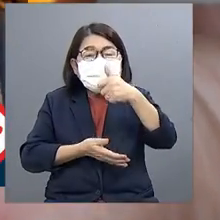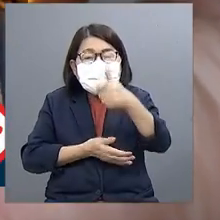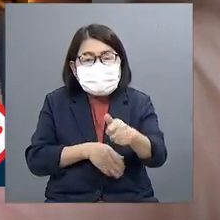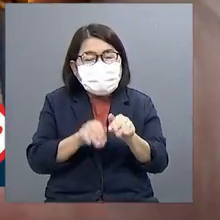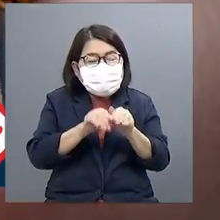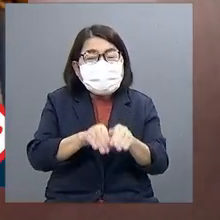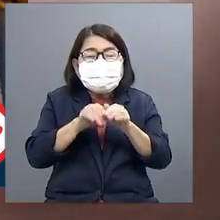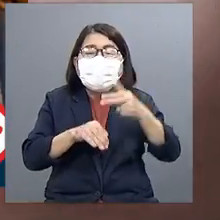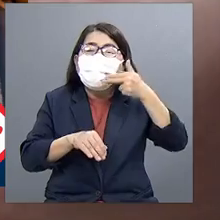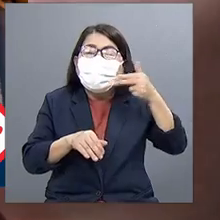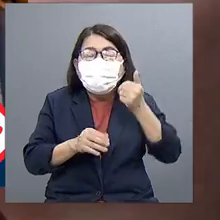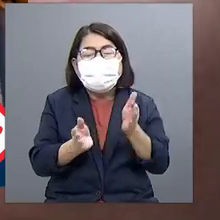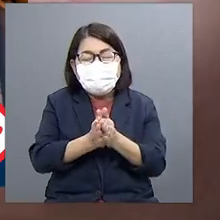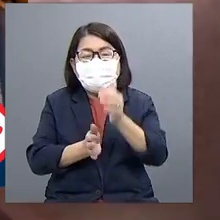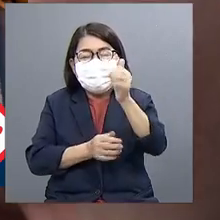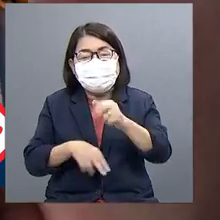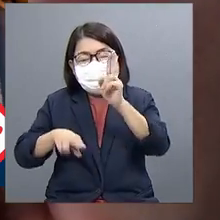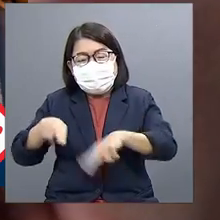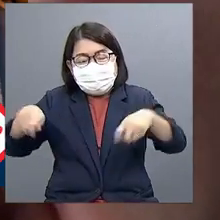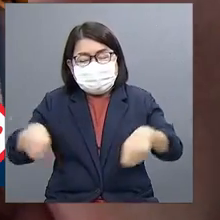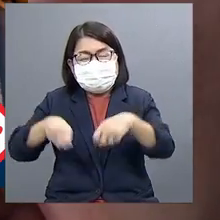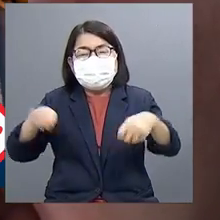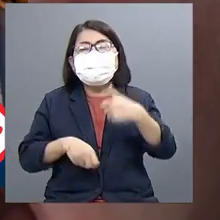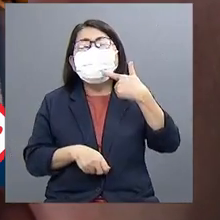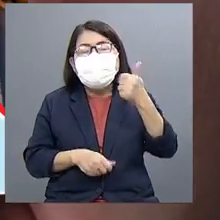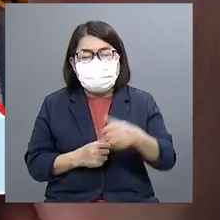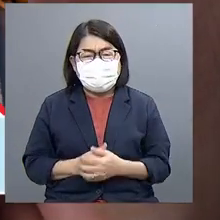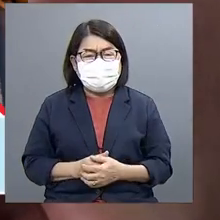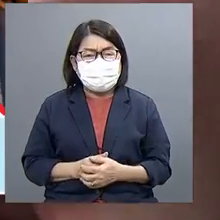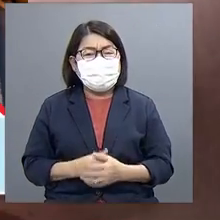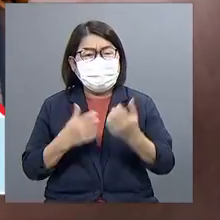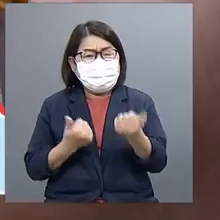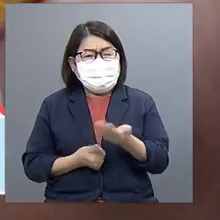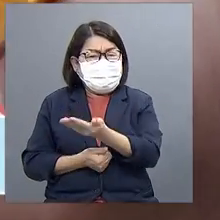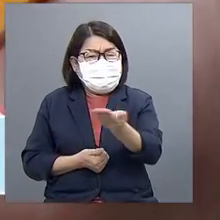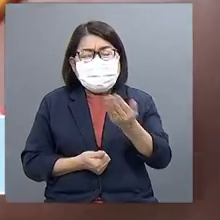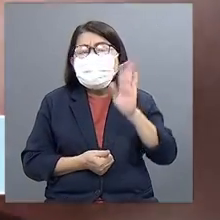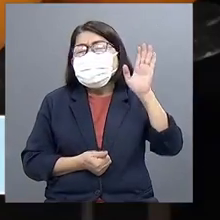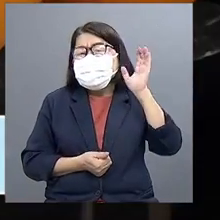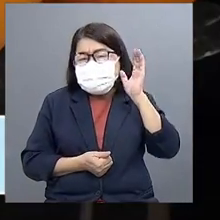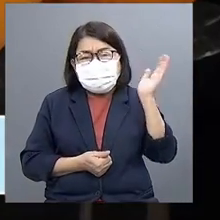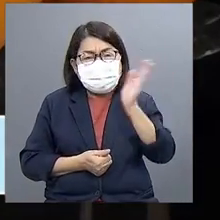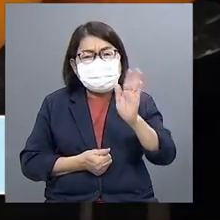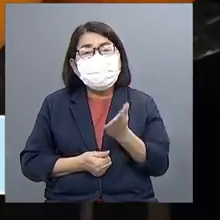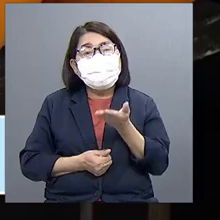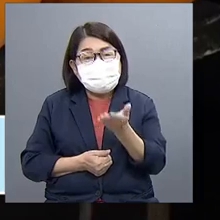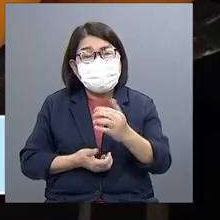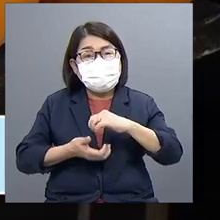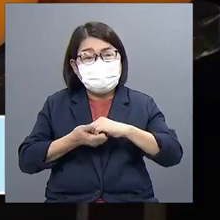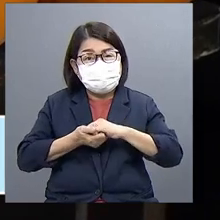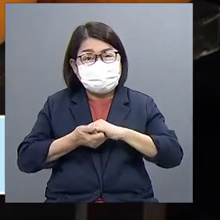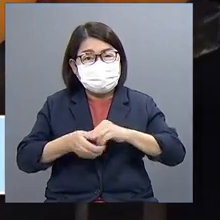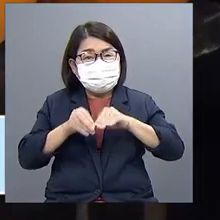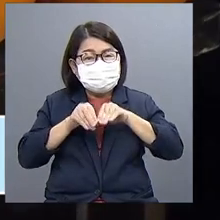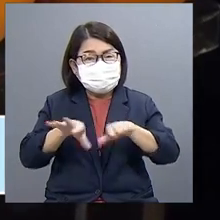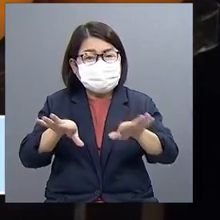ช ่ กินเปล่ากับน้ำพริกก็อร่อยดังนั้นประชาชนอย่าหลงเชื่อข้อมูลดังกล่าวค่ะขอความร่วมมือไม่ส่งไม่แชร์ข้อมูลดังกล่าวใน